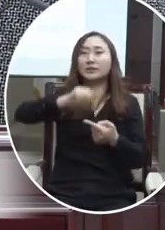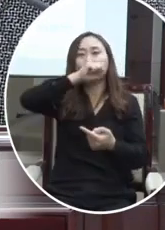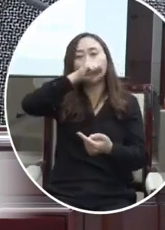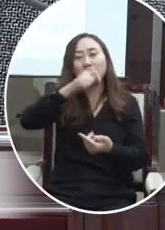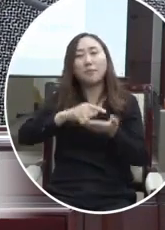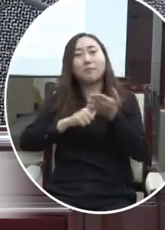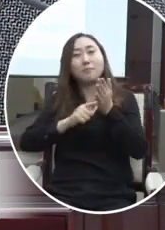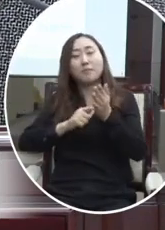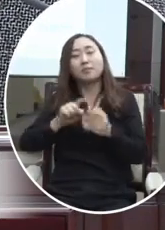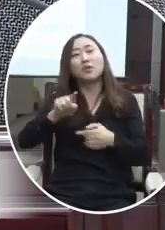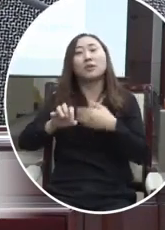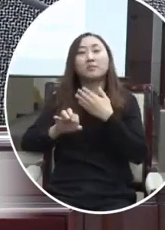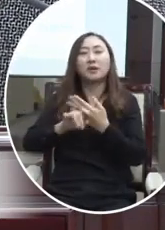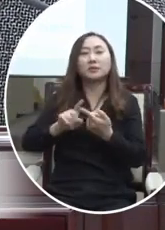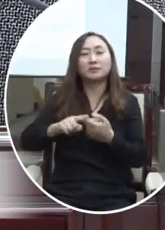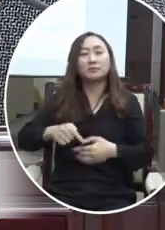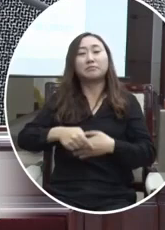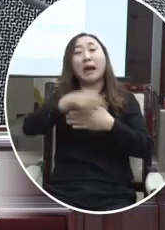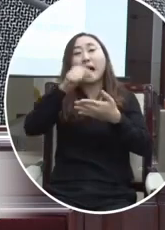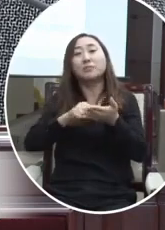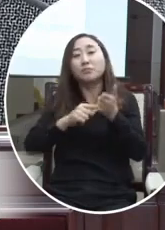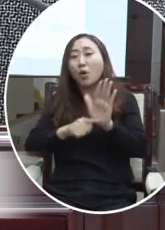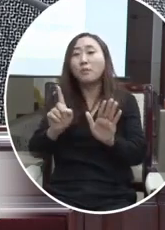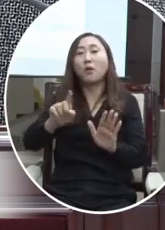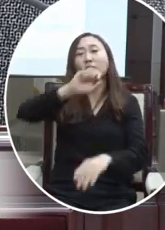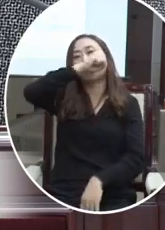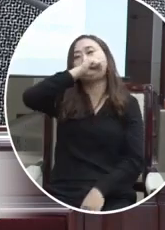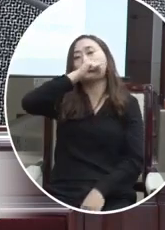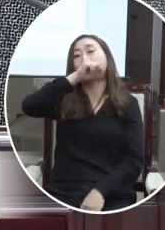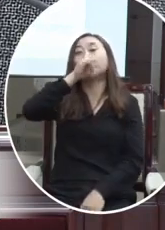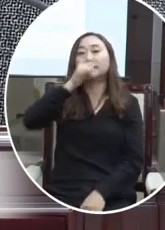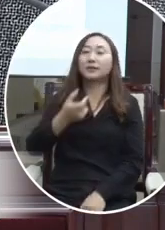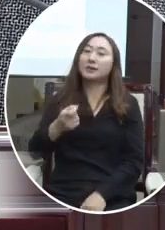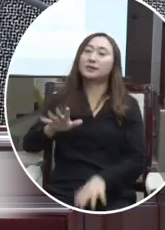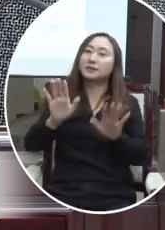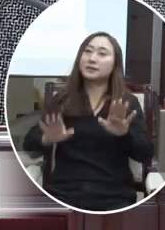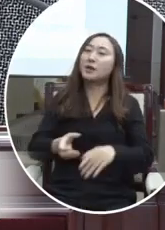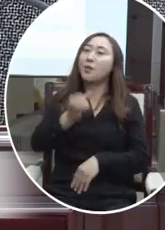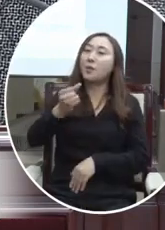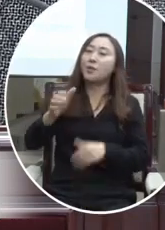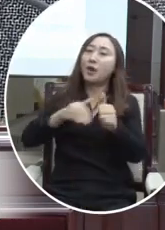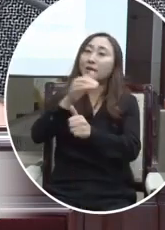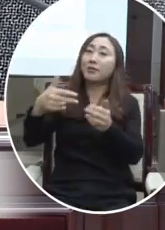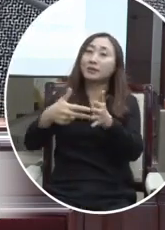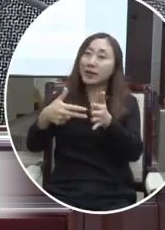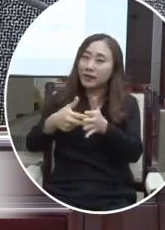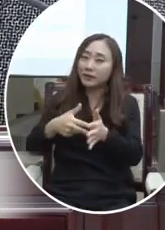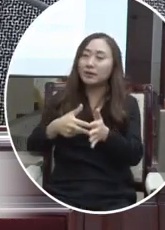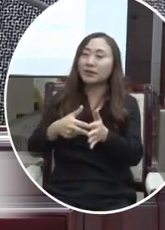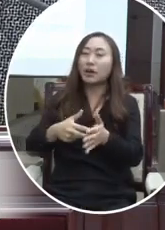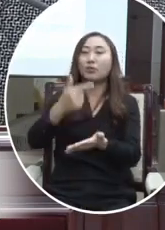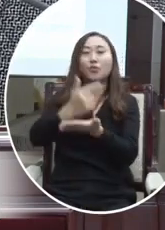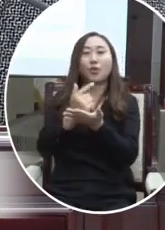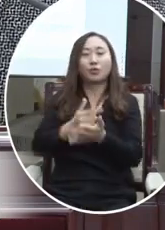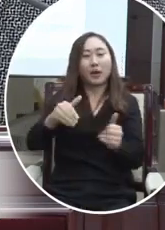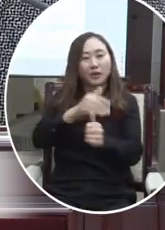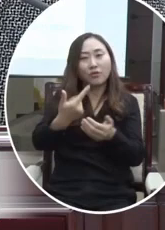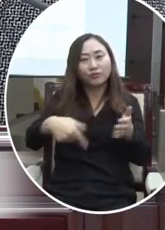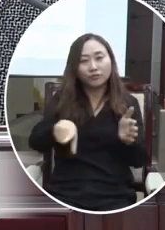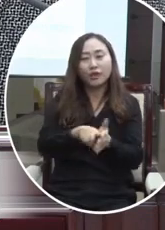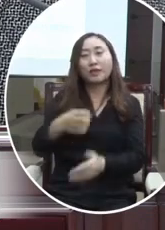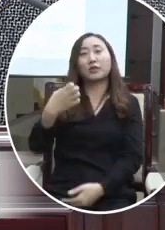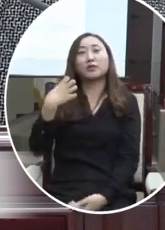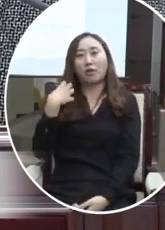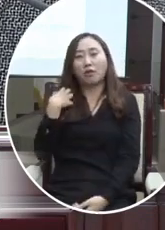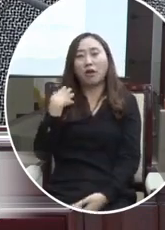진정성은 예산을 통해 표현된다고 생각합니다. 기후위기 시대에 노원환경재단이 비전을 갖고 노원구의 환경을 위해 제대로